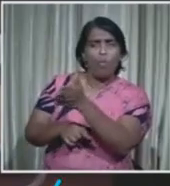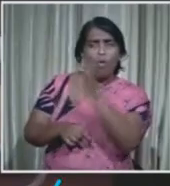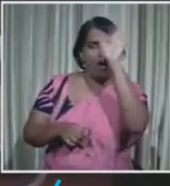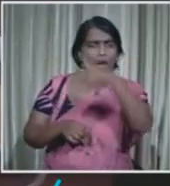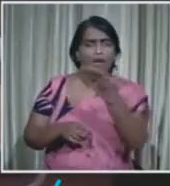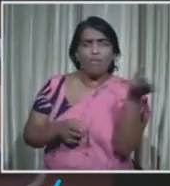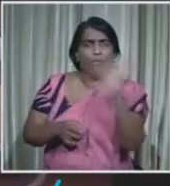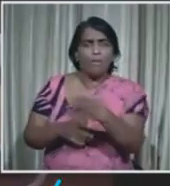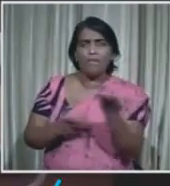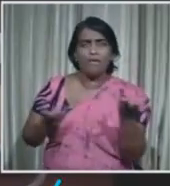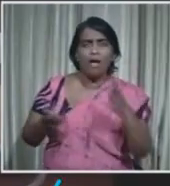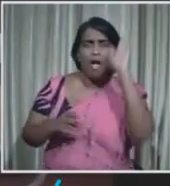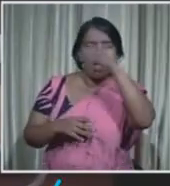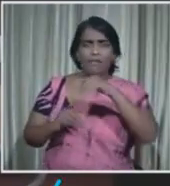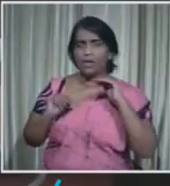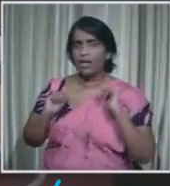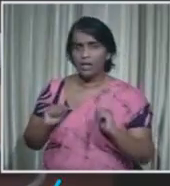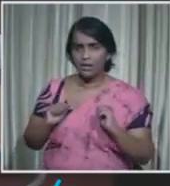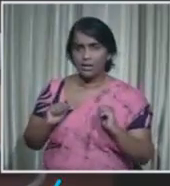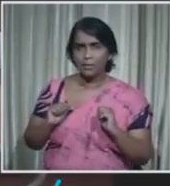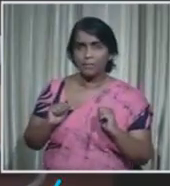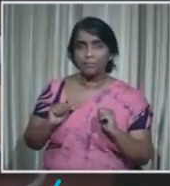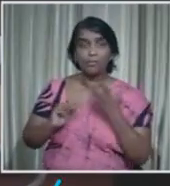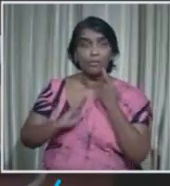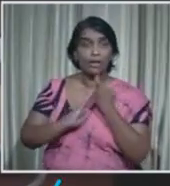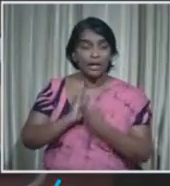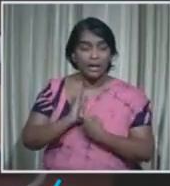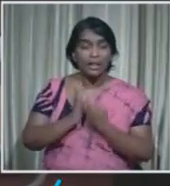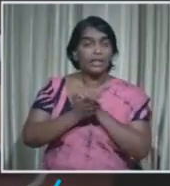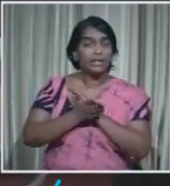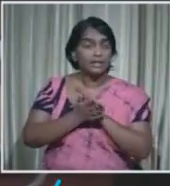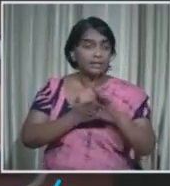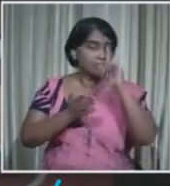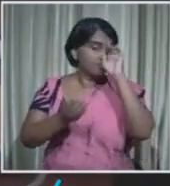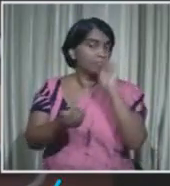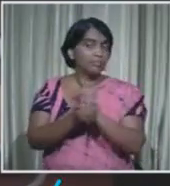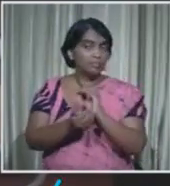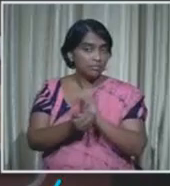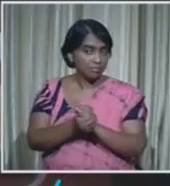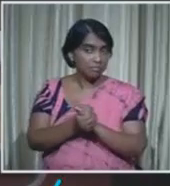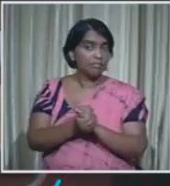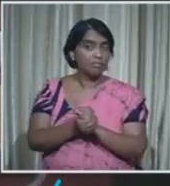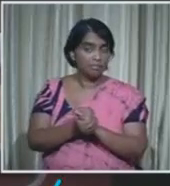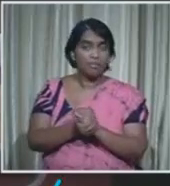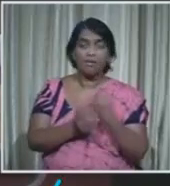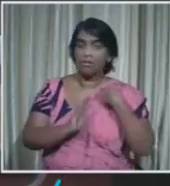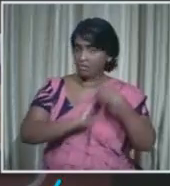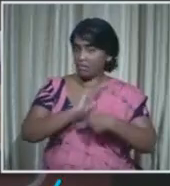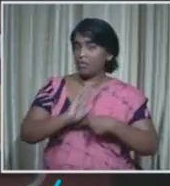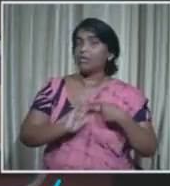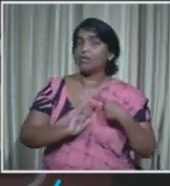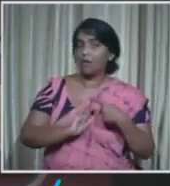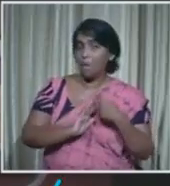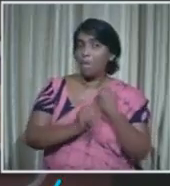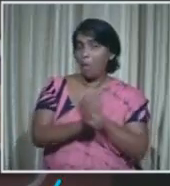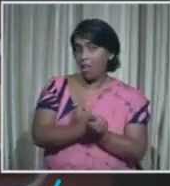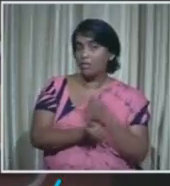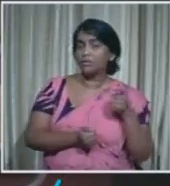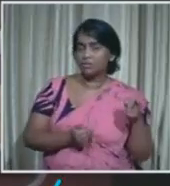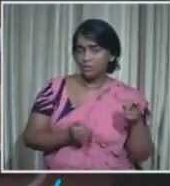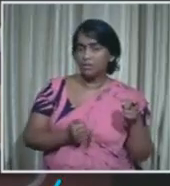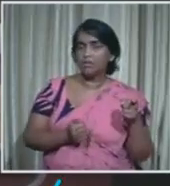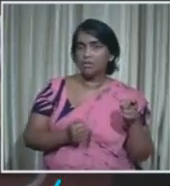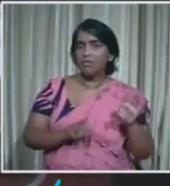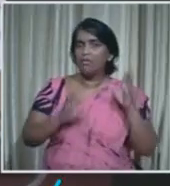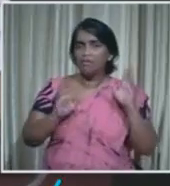ආවේ මොනවට දාවේ මොකද නීතිය හා සාමය ආරක්ෂා කරන්නට ඕන අපේ රටේ ඒ පොලිසිය